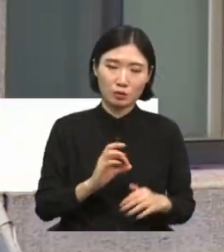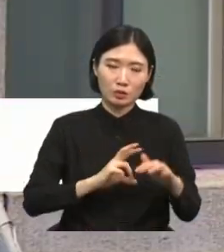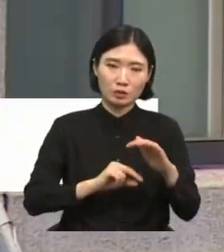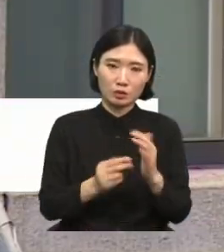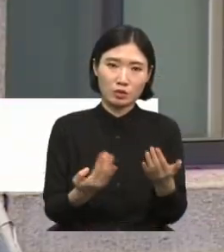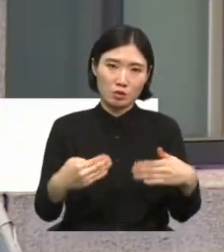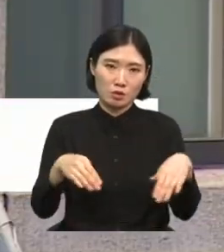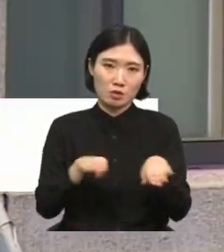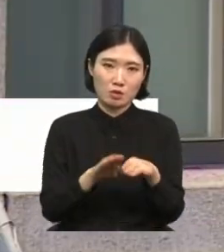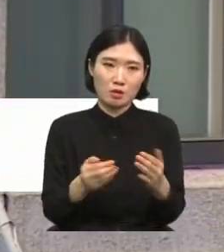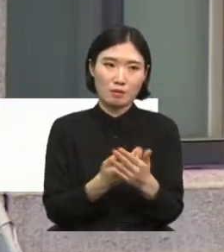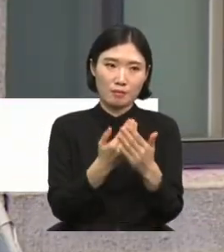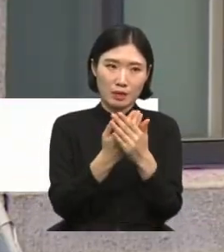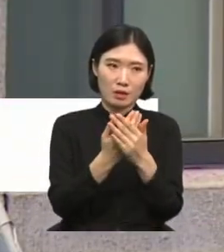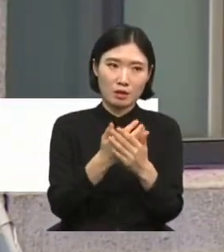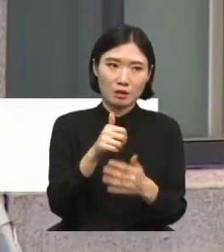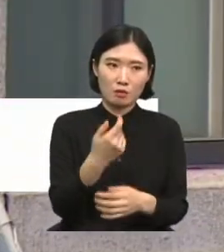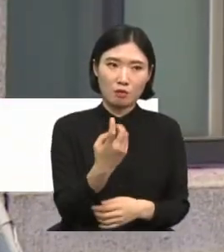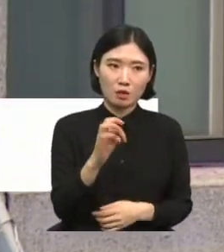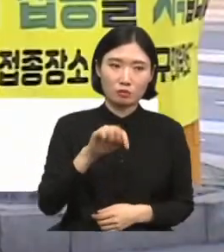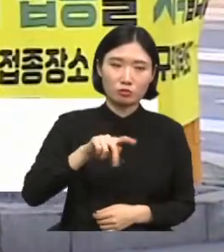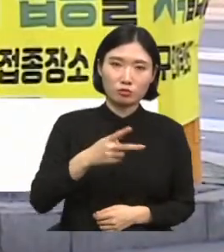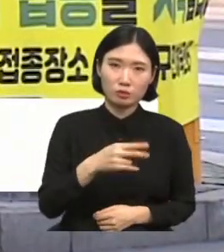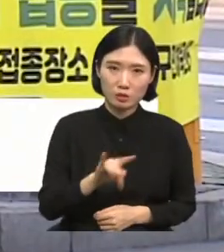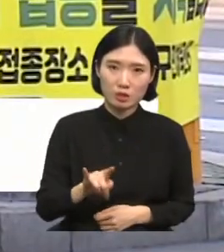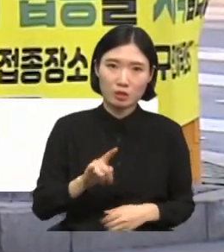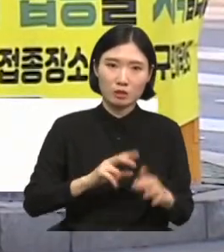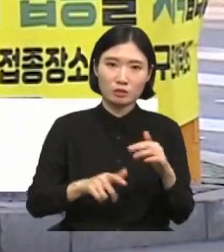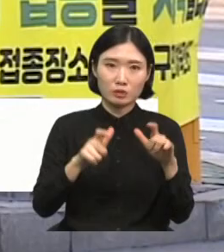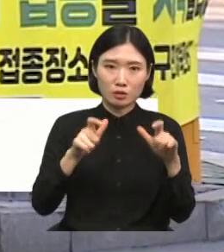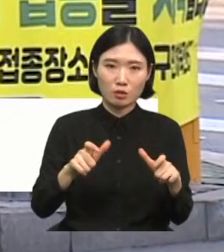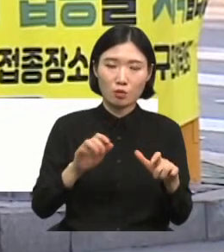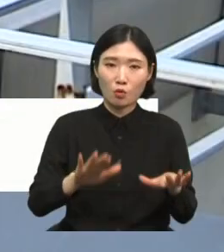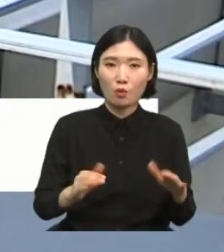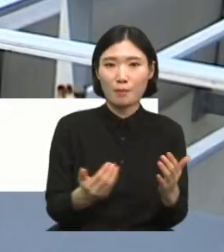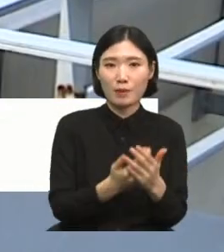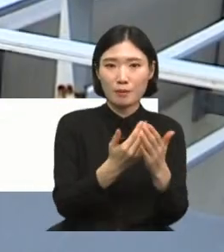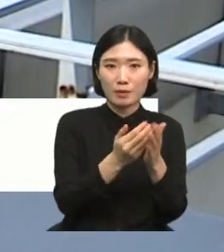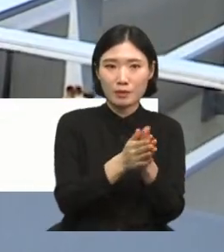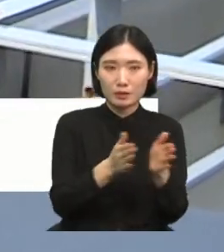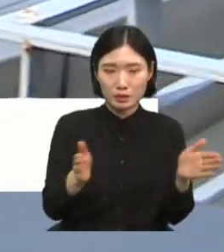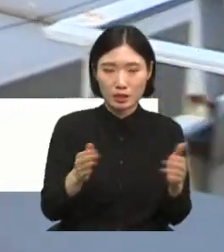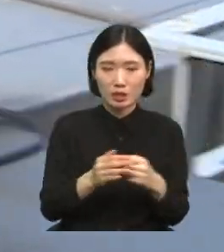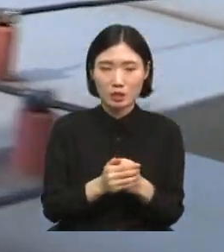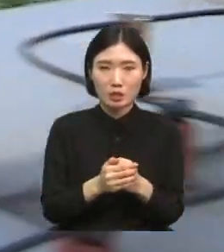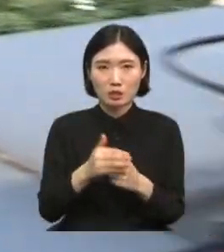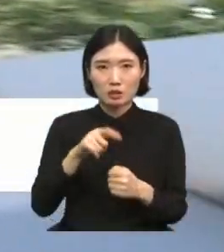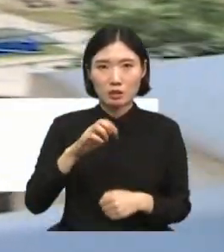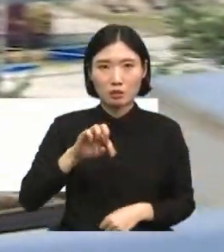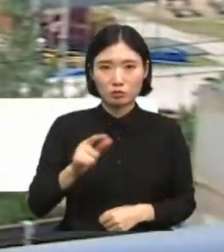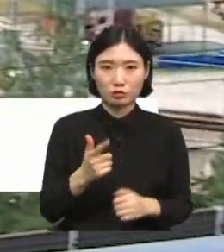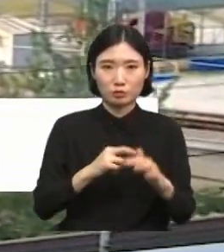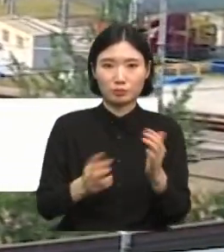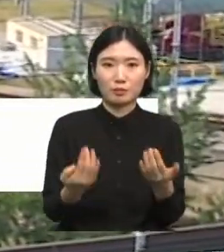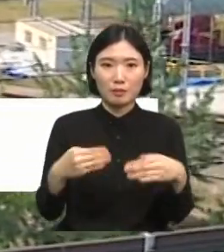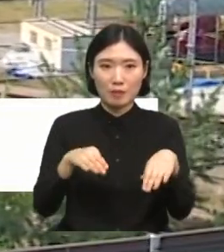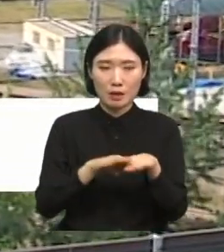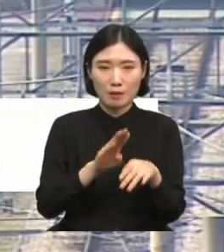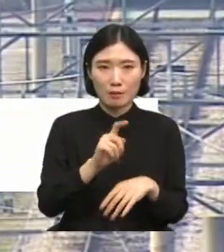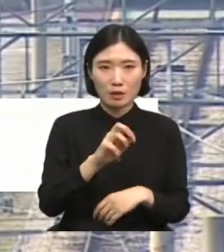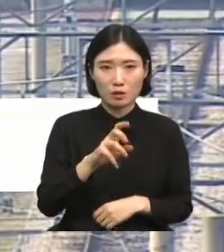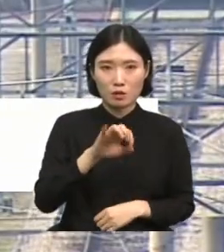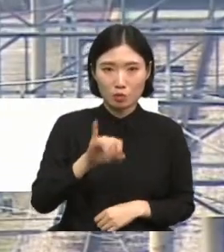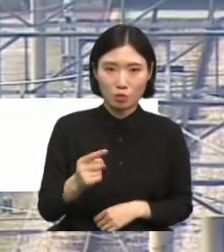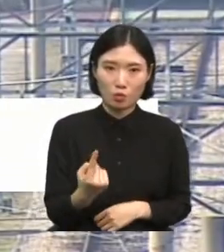강원대 역세권 개발 사업의 경우 올해 착공에 들어가고, 창동 차량기지 바이오 의료단지 조성은 현재 국내외